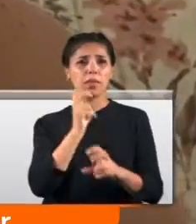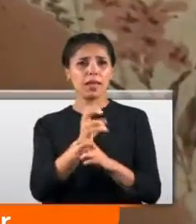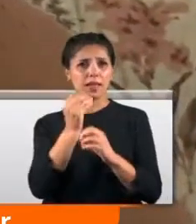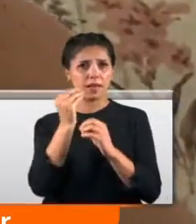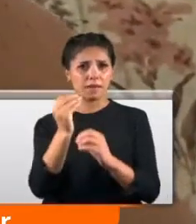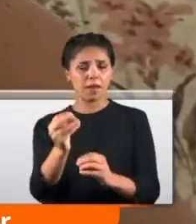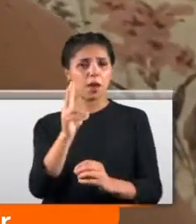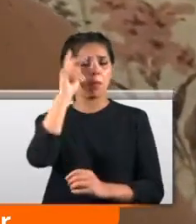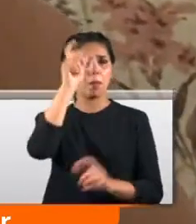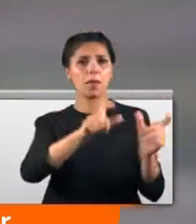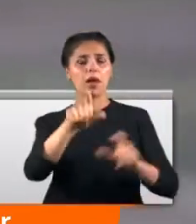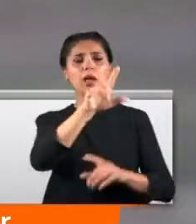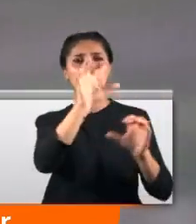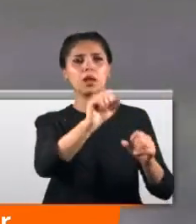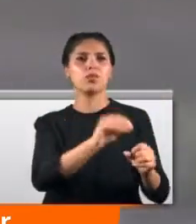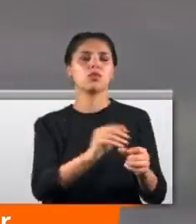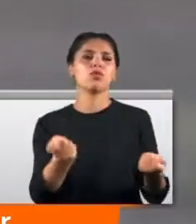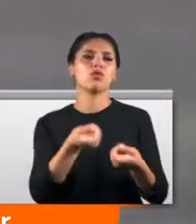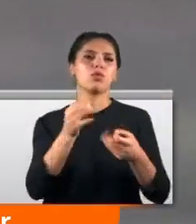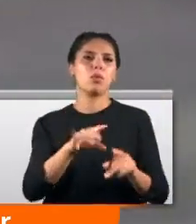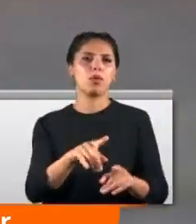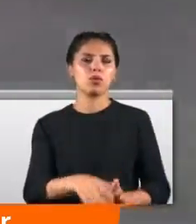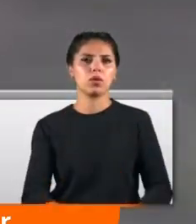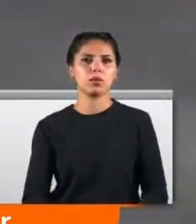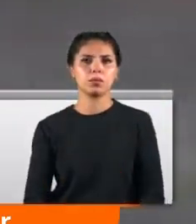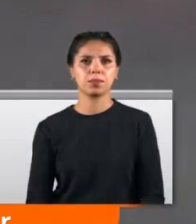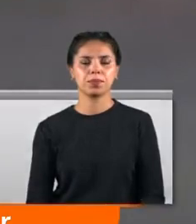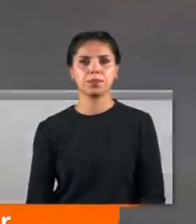vagandaların yakalanması için harekete geçti